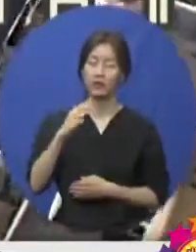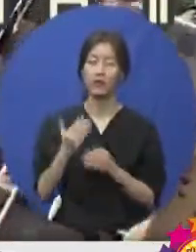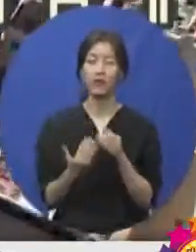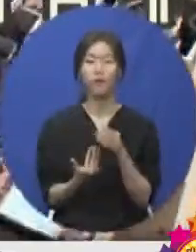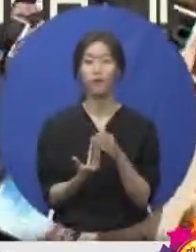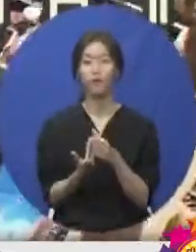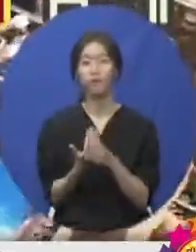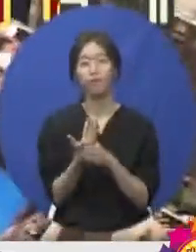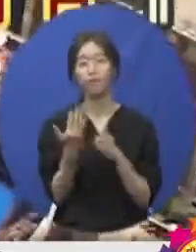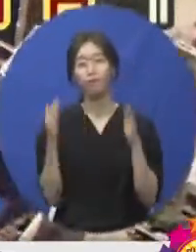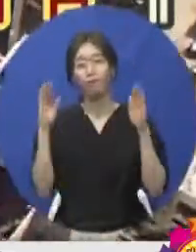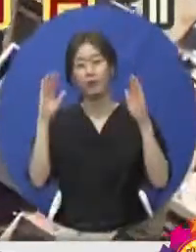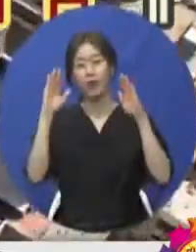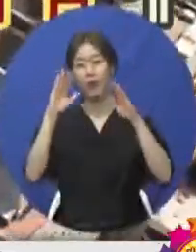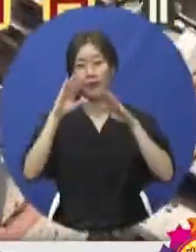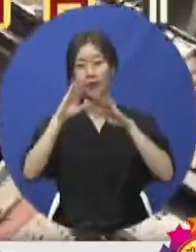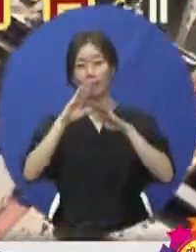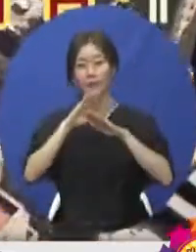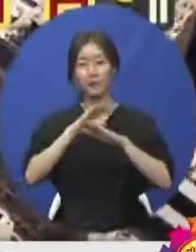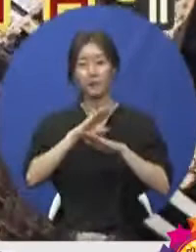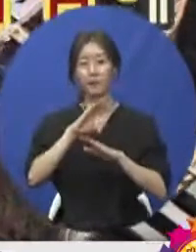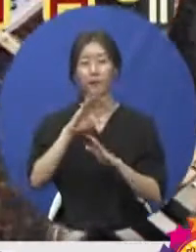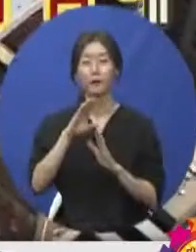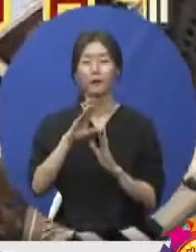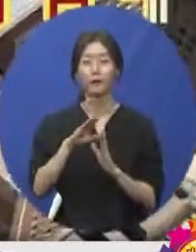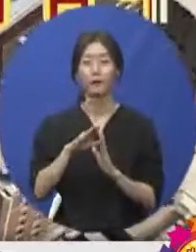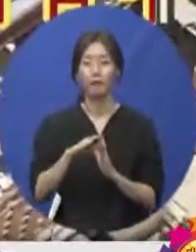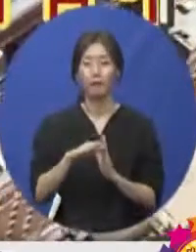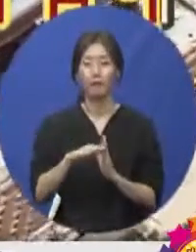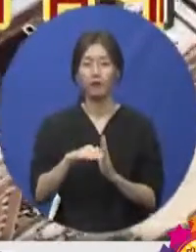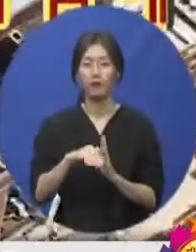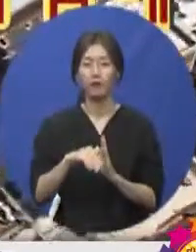흐느껴 우는 이 밤에